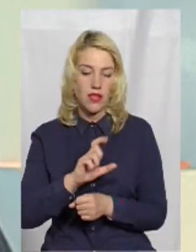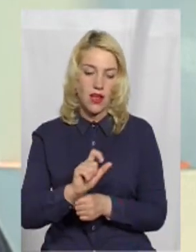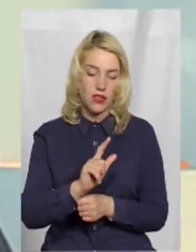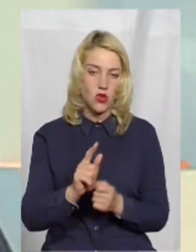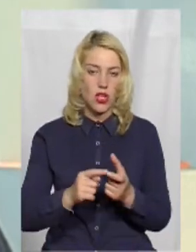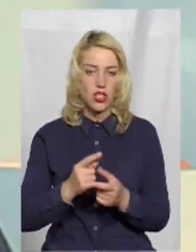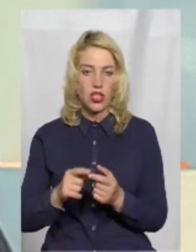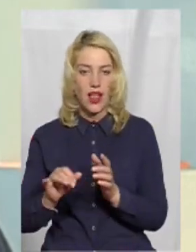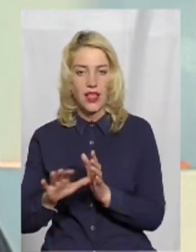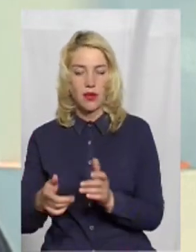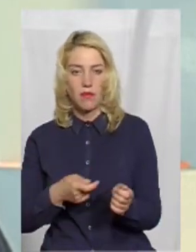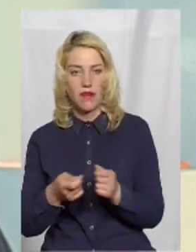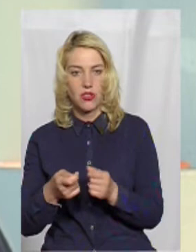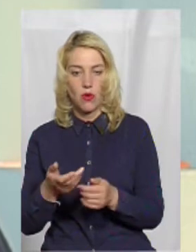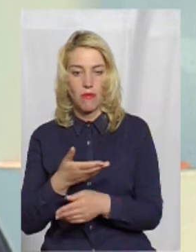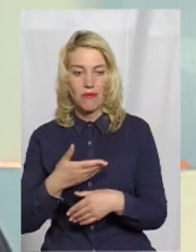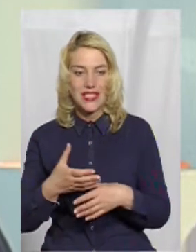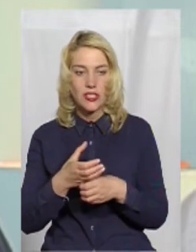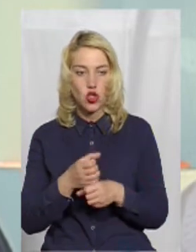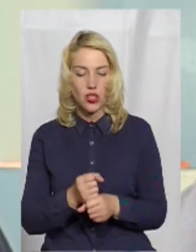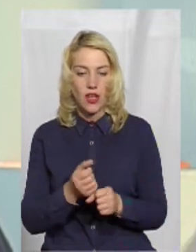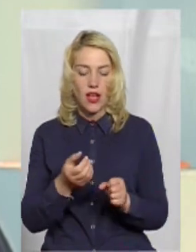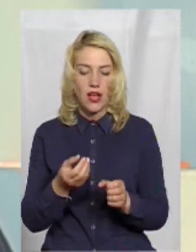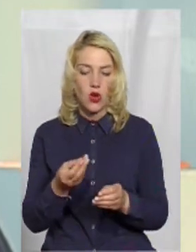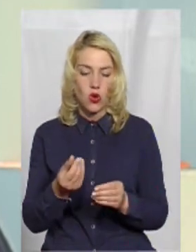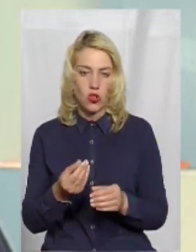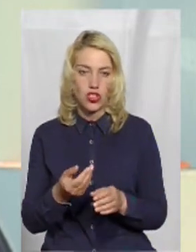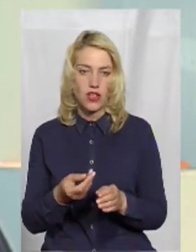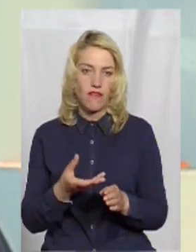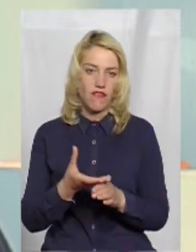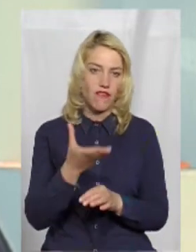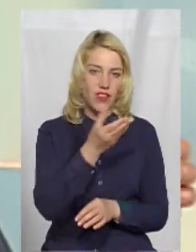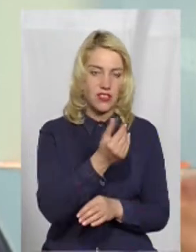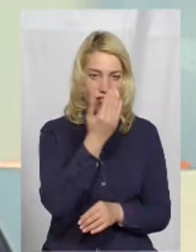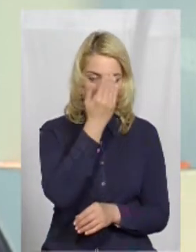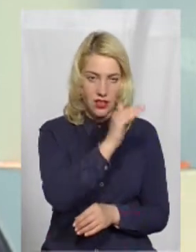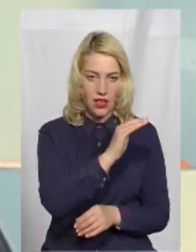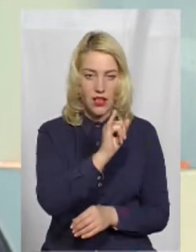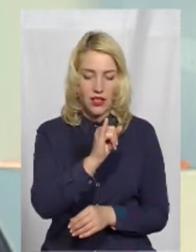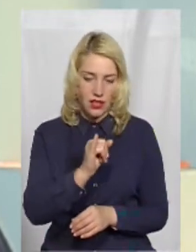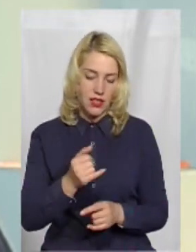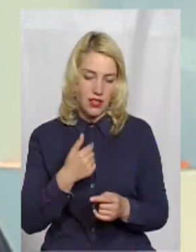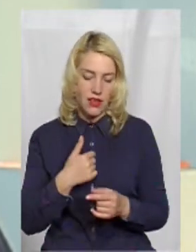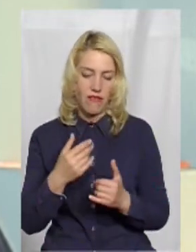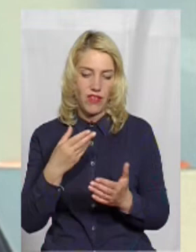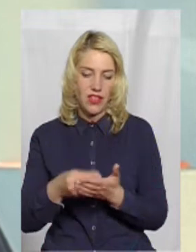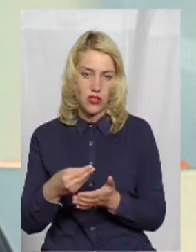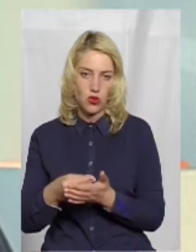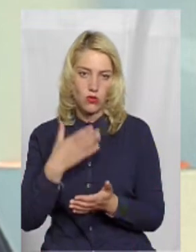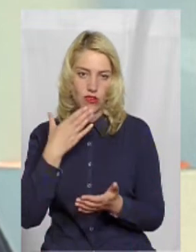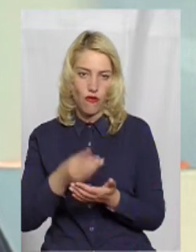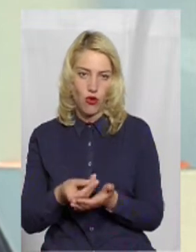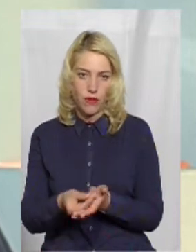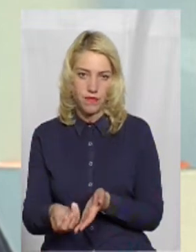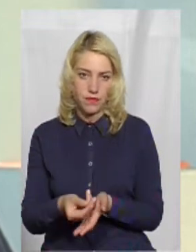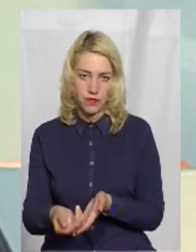електрики привозного? Ми скорочуємо витік грошей з громад, і натомість ми фінансуємо економічний розвиток прямо тут. Тому що